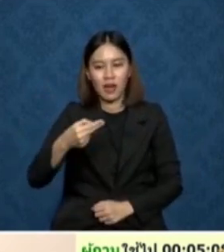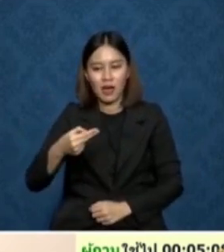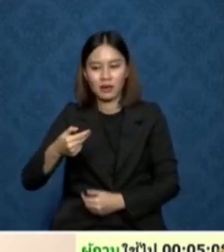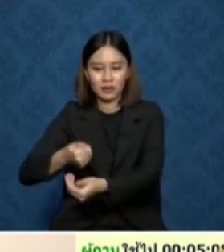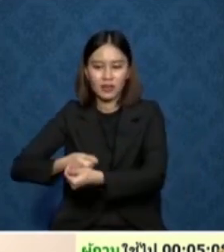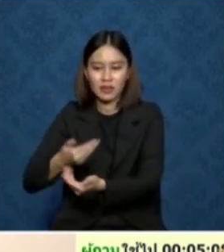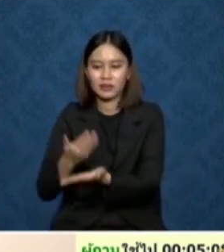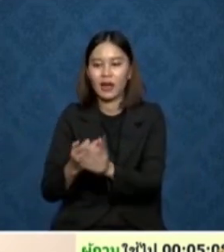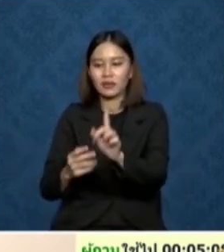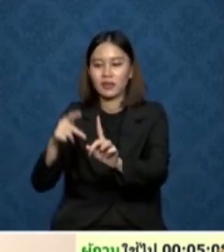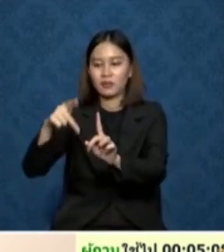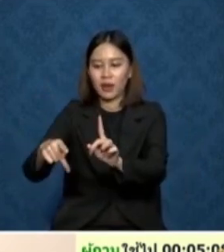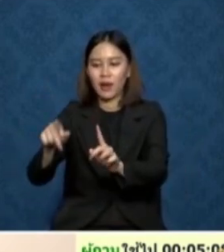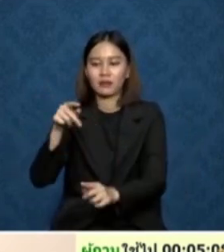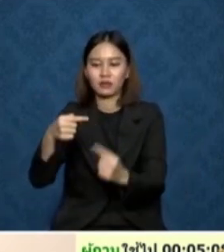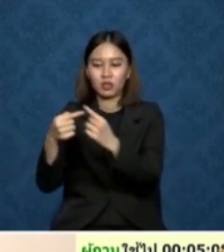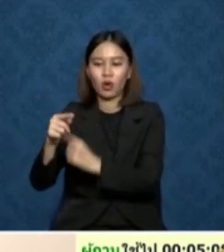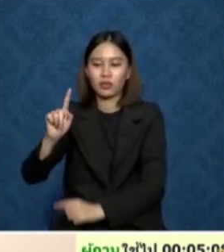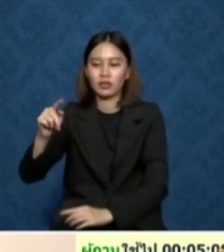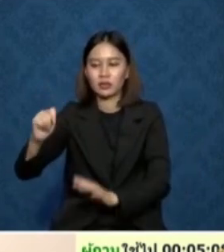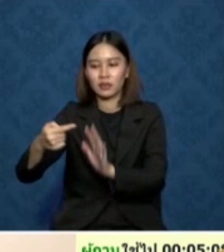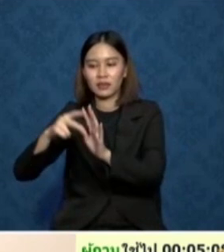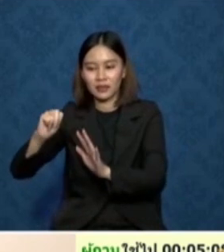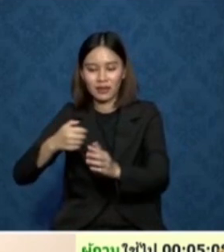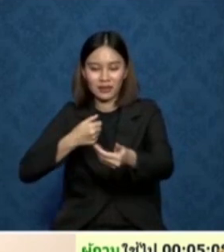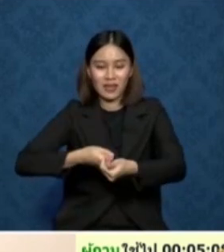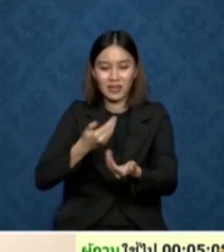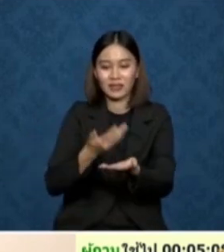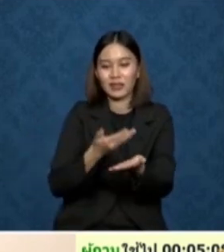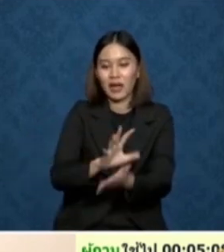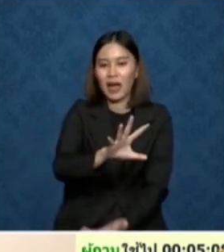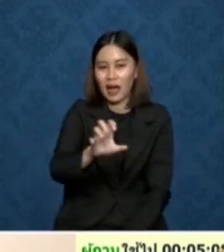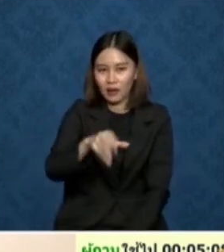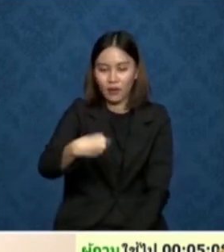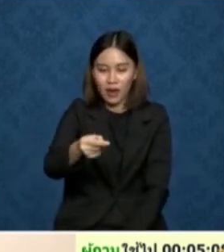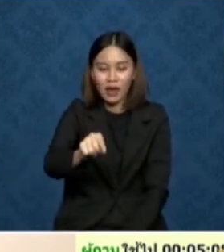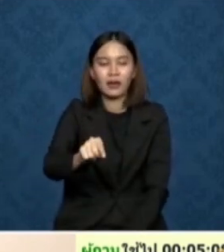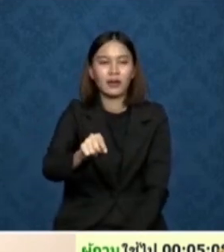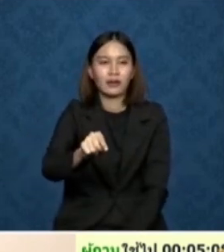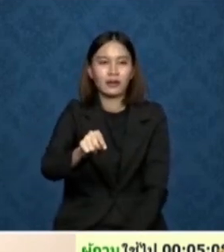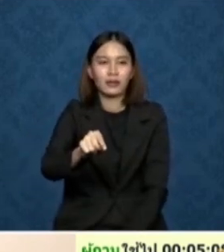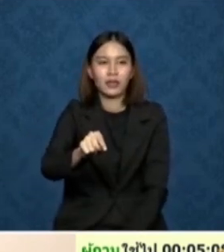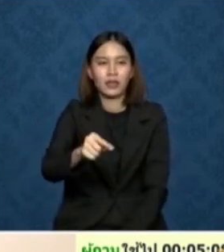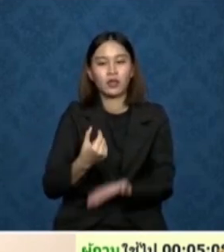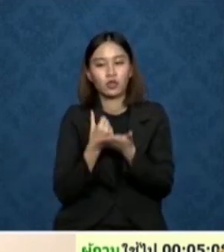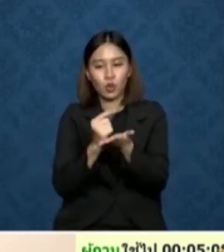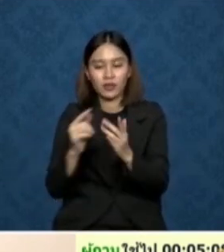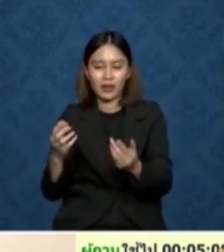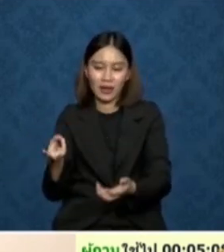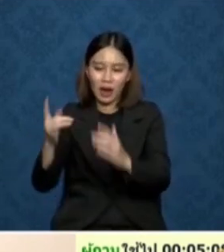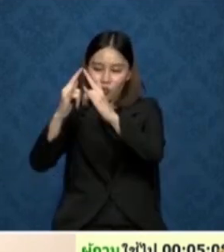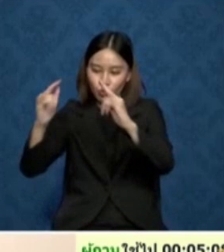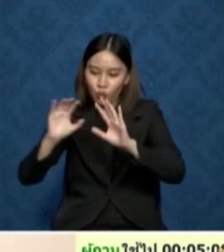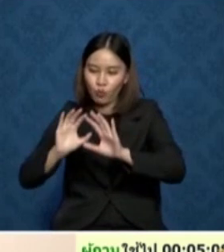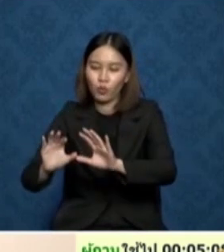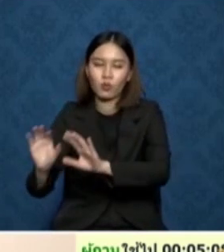1000 บาทใจตว่างปเทศ pelo 500 บา Alumniระเทู อัี้กเปนการทำให้การเก็บย่งชางเพ